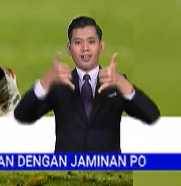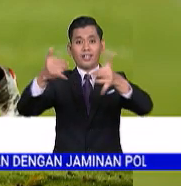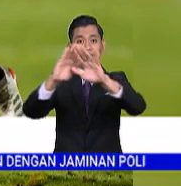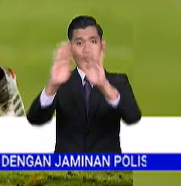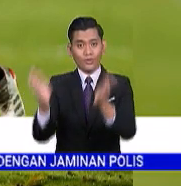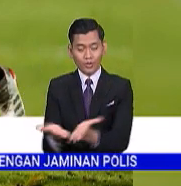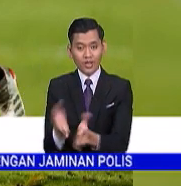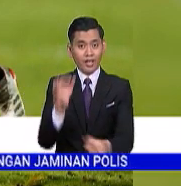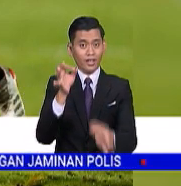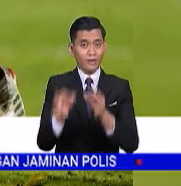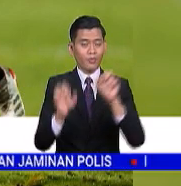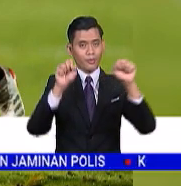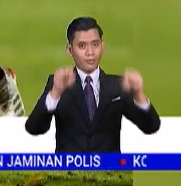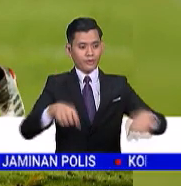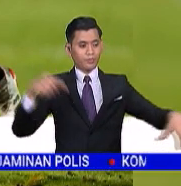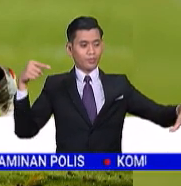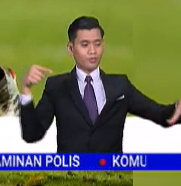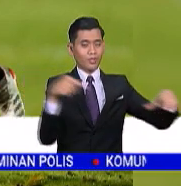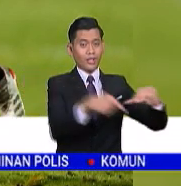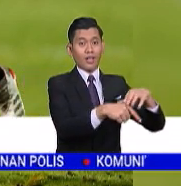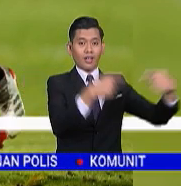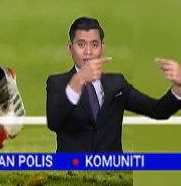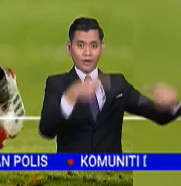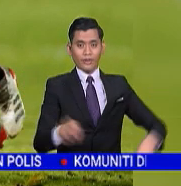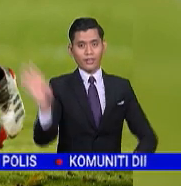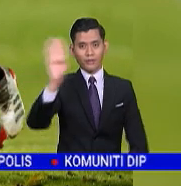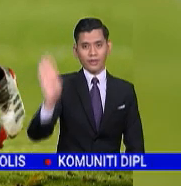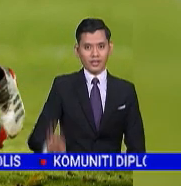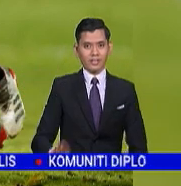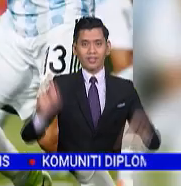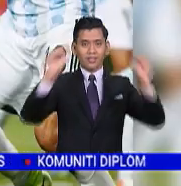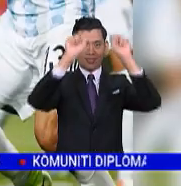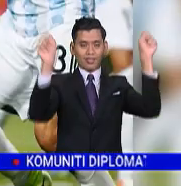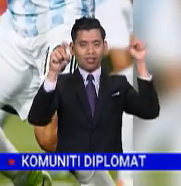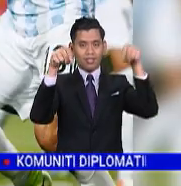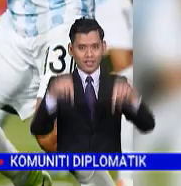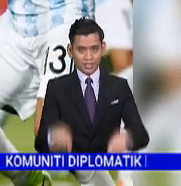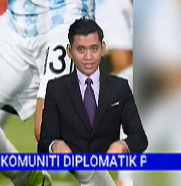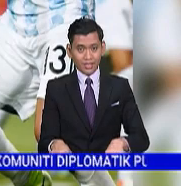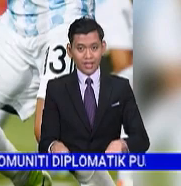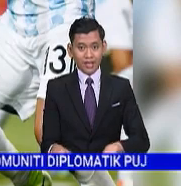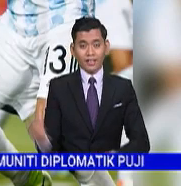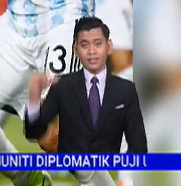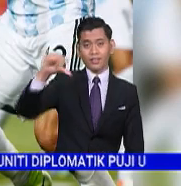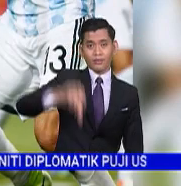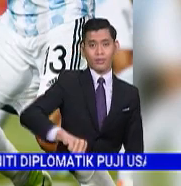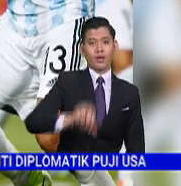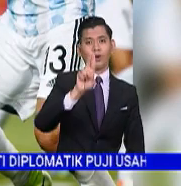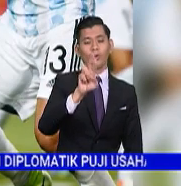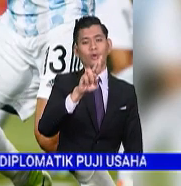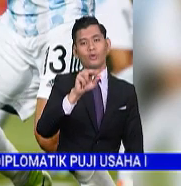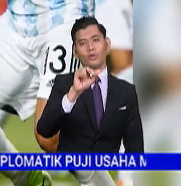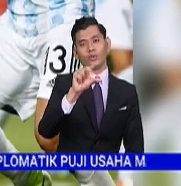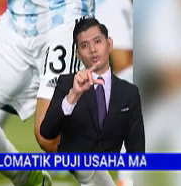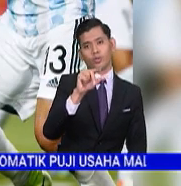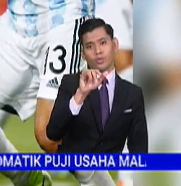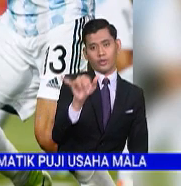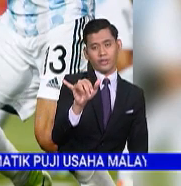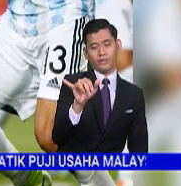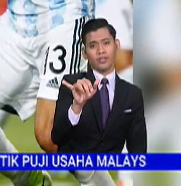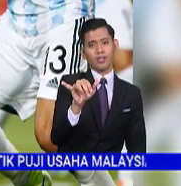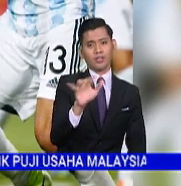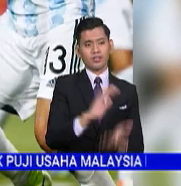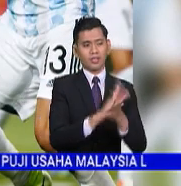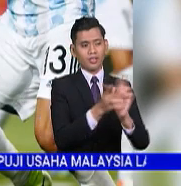seandainya mereka menewaskan Brazil pada perlawanan Selasa ini. Sementara itu, kekalahan Uruguay meletakkan pasukan tersebut